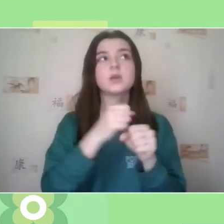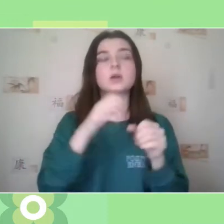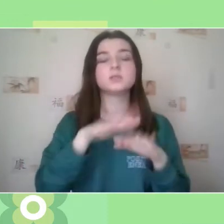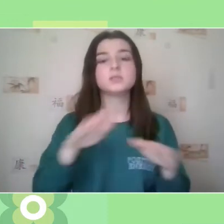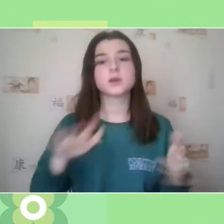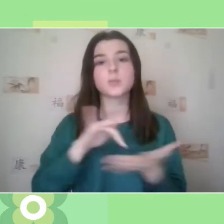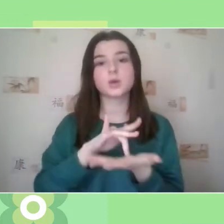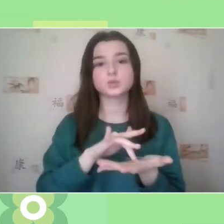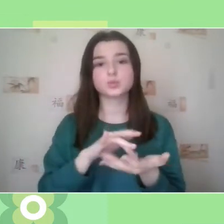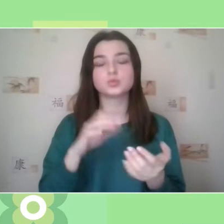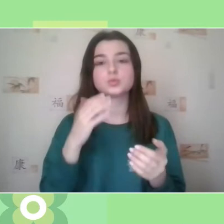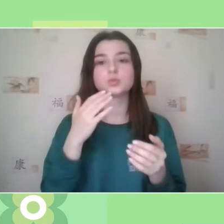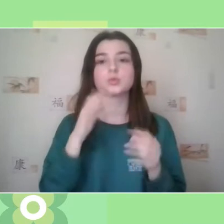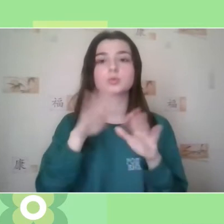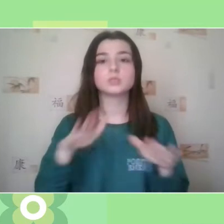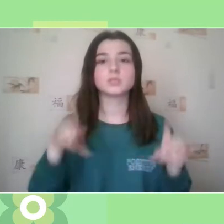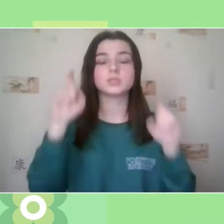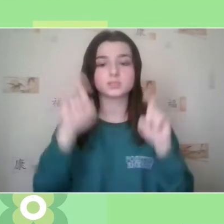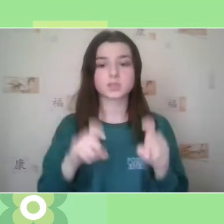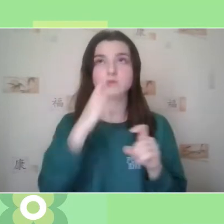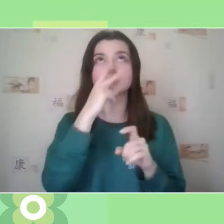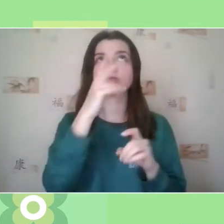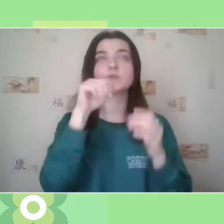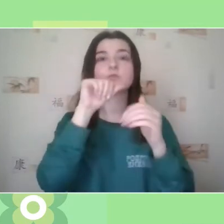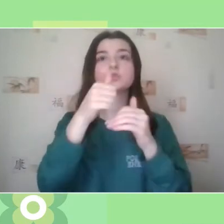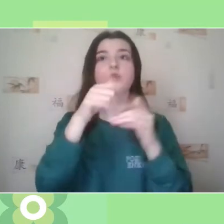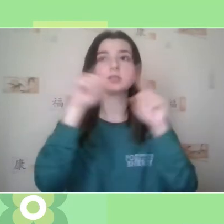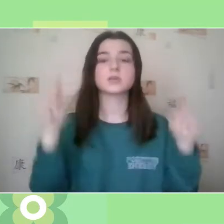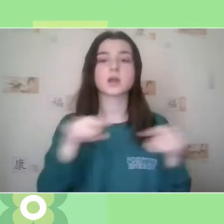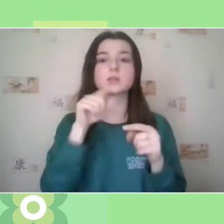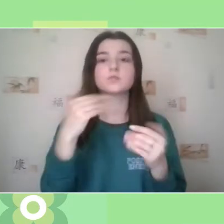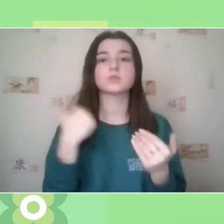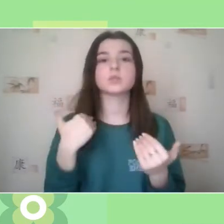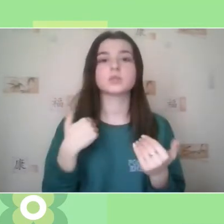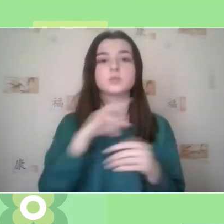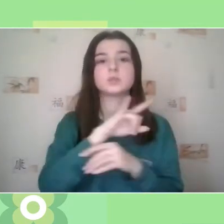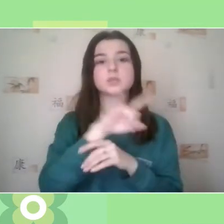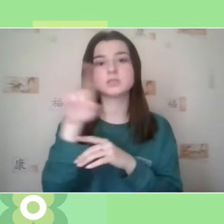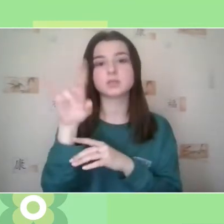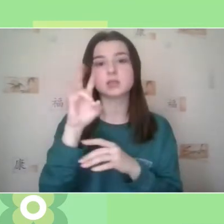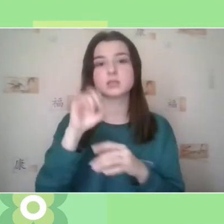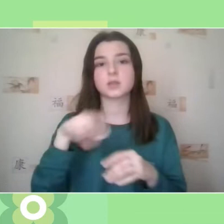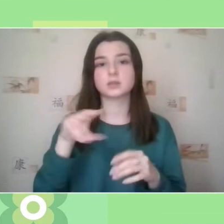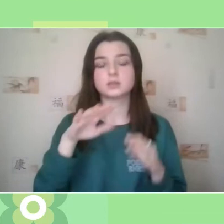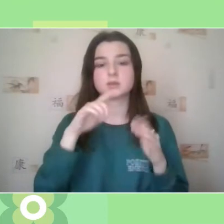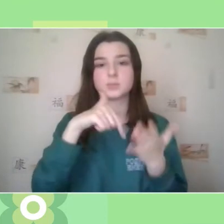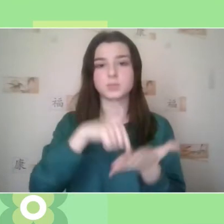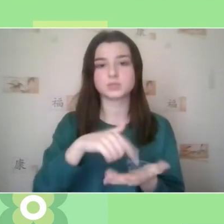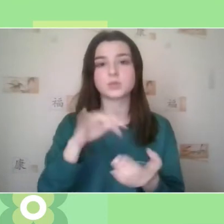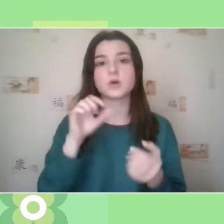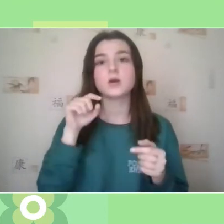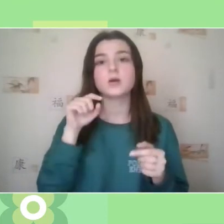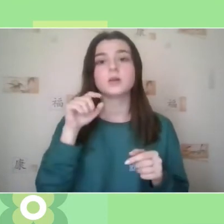екскурсію. Тобто діти заходять, сідають, включається екран, і вони нібито летять над містом. Але ті гроші, які виділяють в